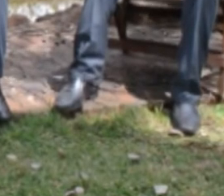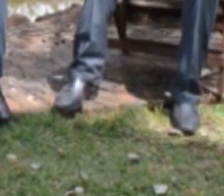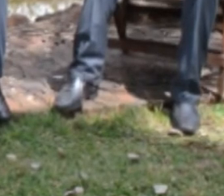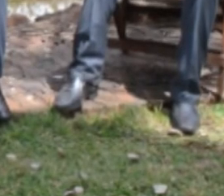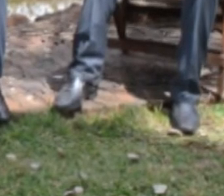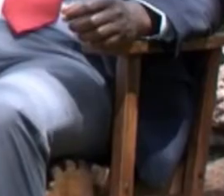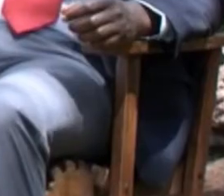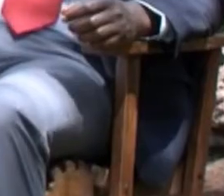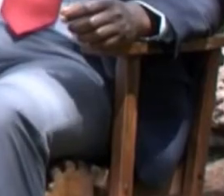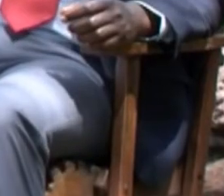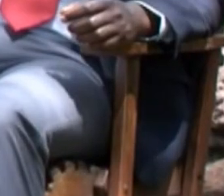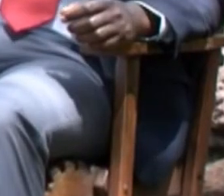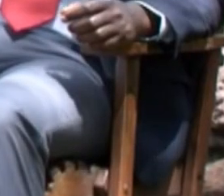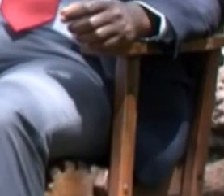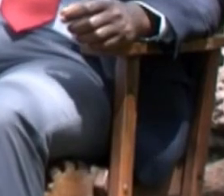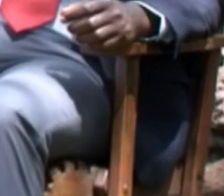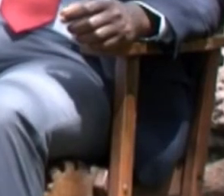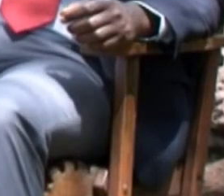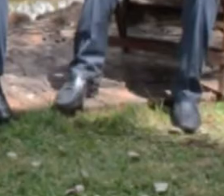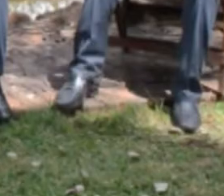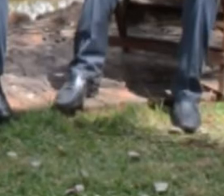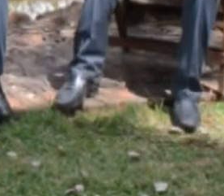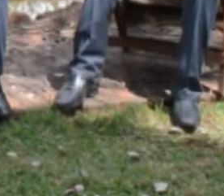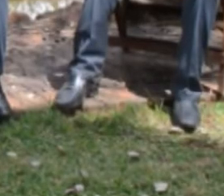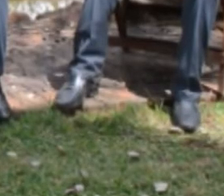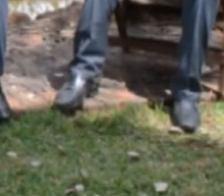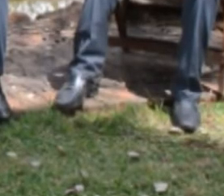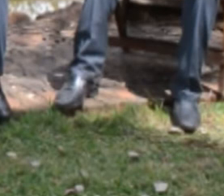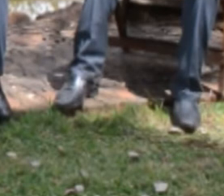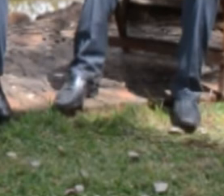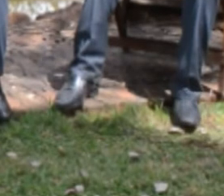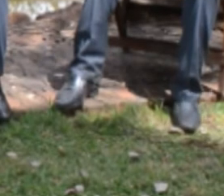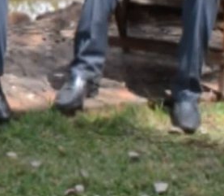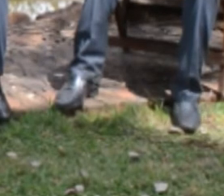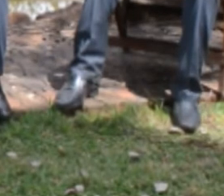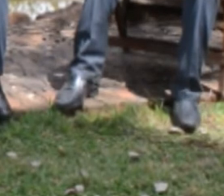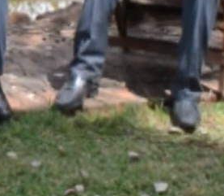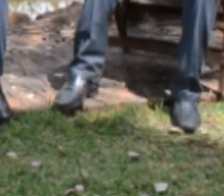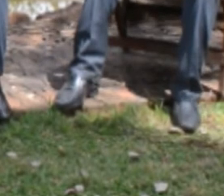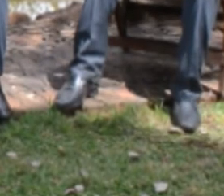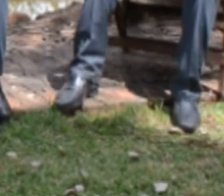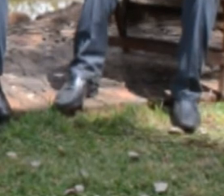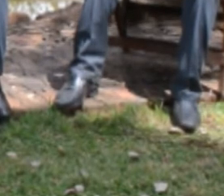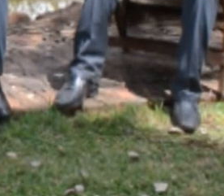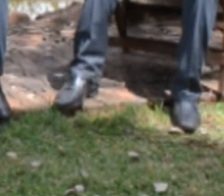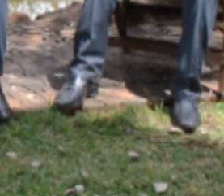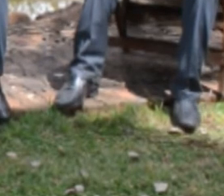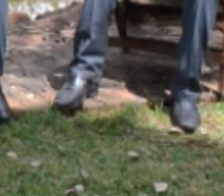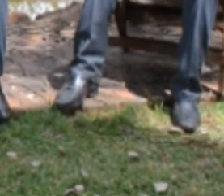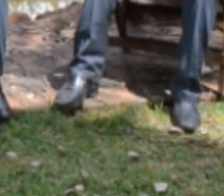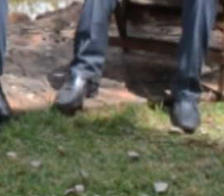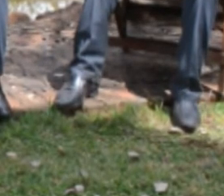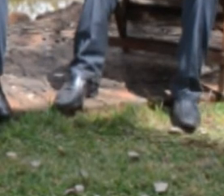kwindiri. Mafupa kwindiri. Mafupa kwindiri. Mafupa